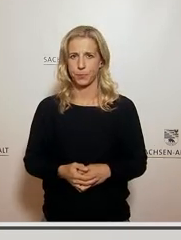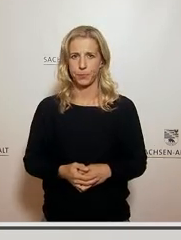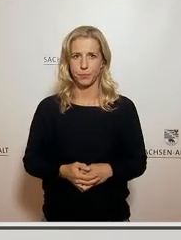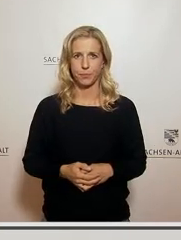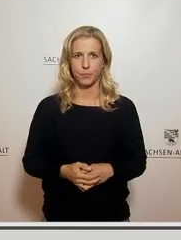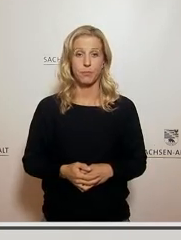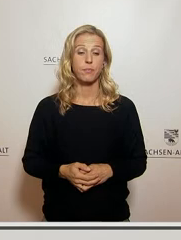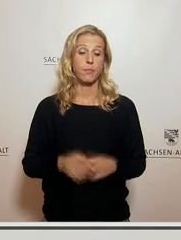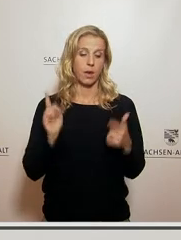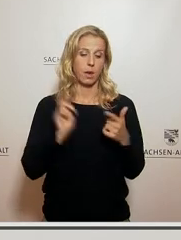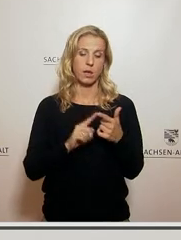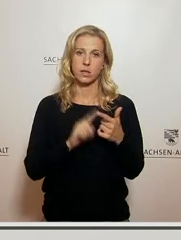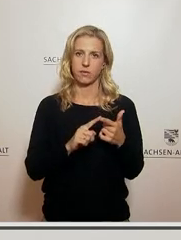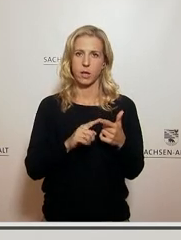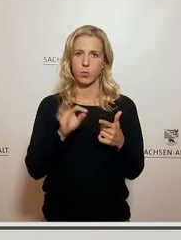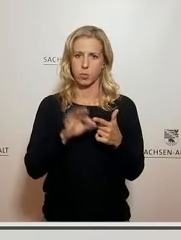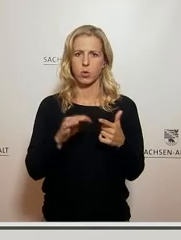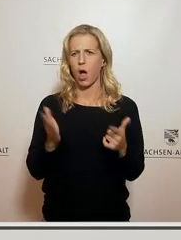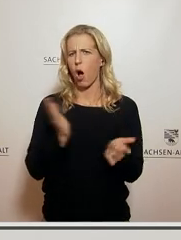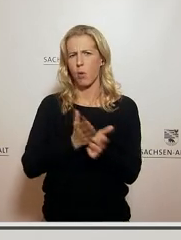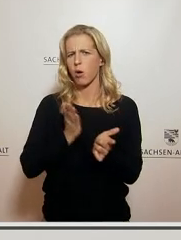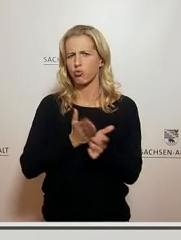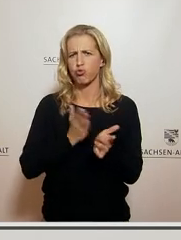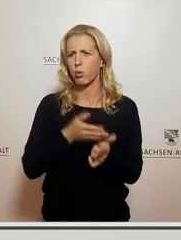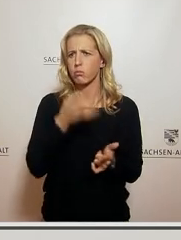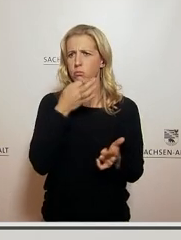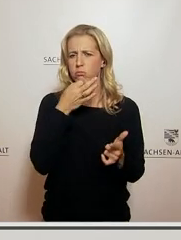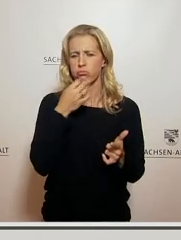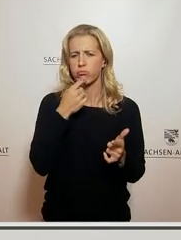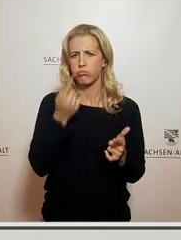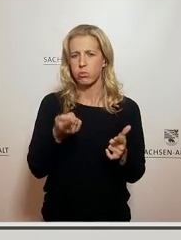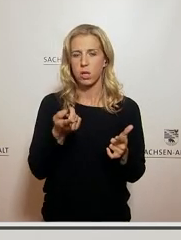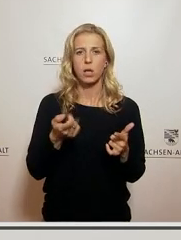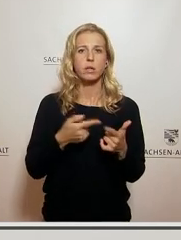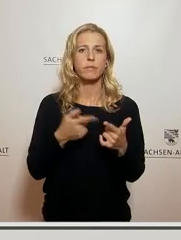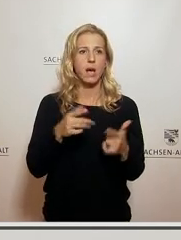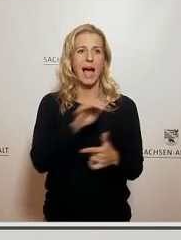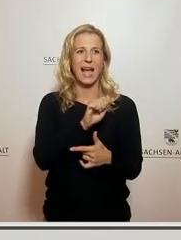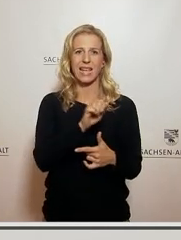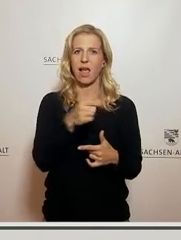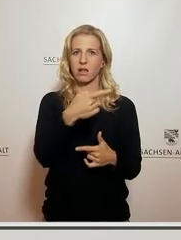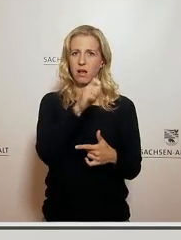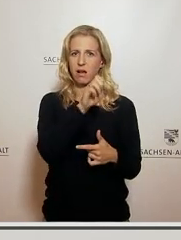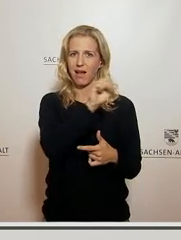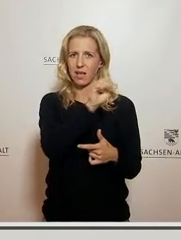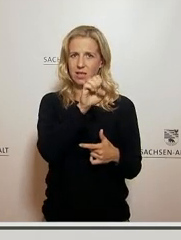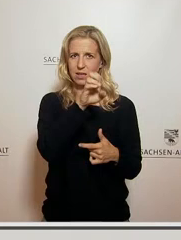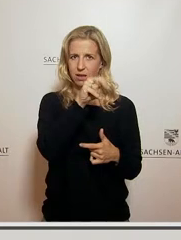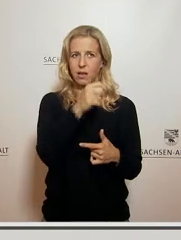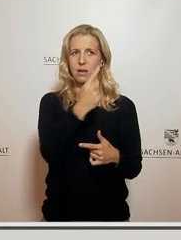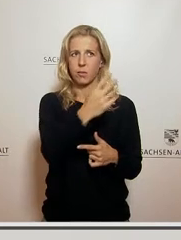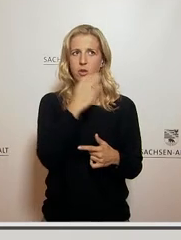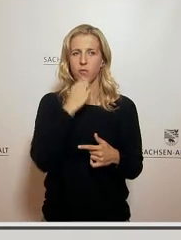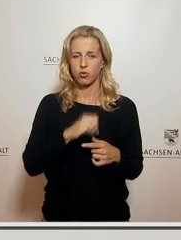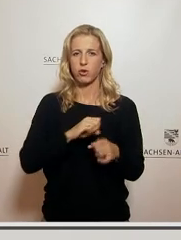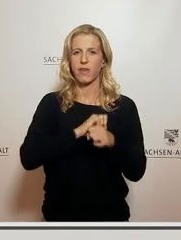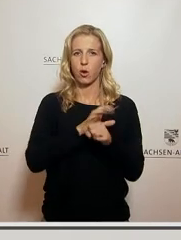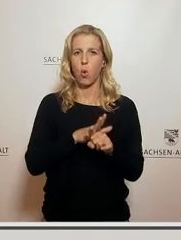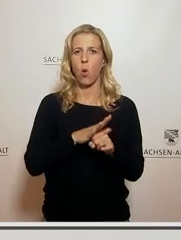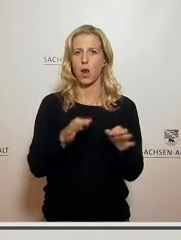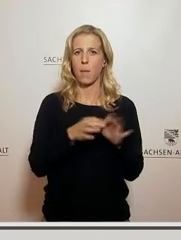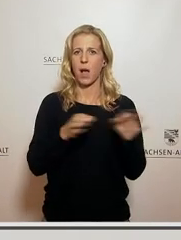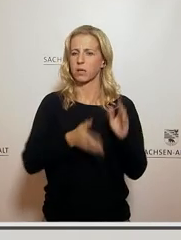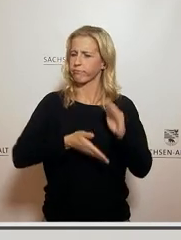Und der zweite Punkt, das habe ich eigentlich auch schon gesagt, Andreas Gassen, ja, möchte, dass diese Corona-Maßnahmen jetzt